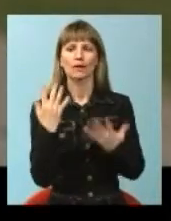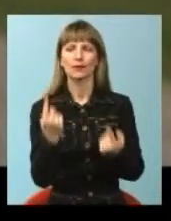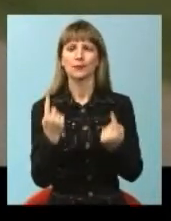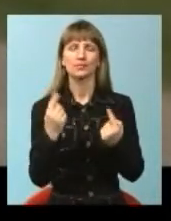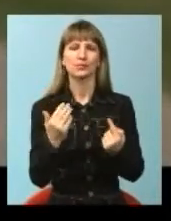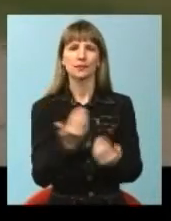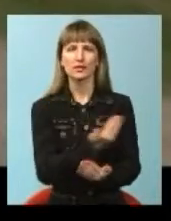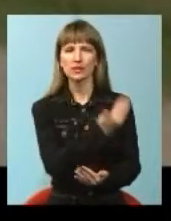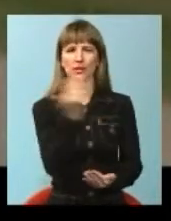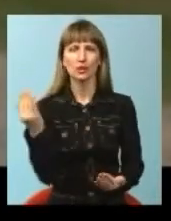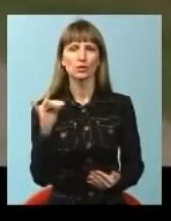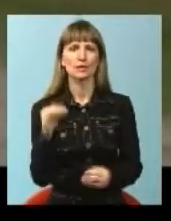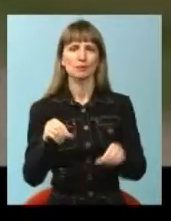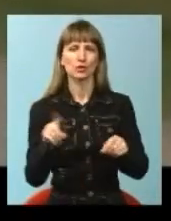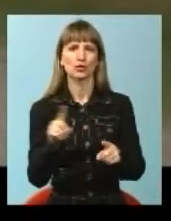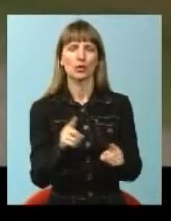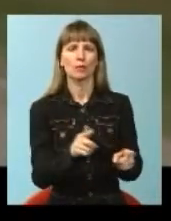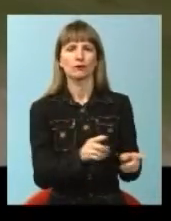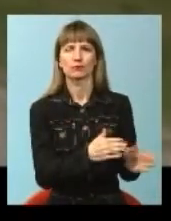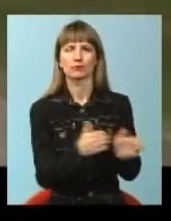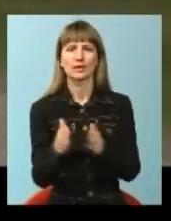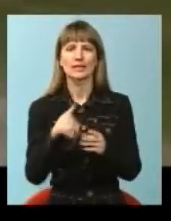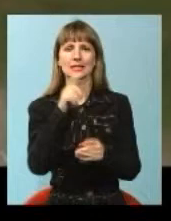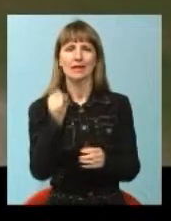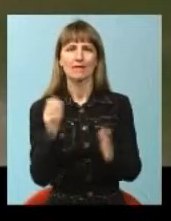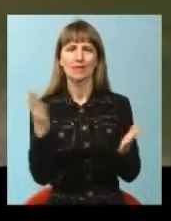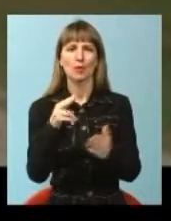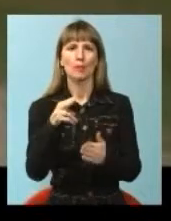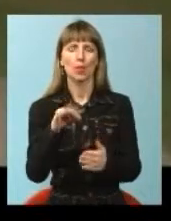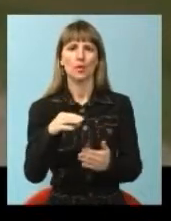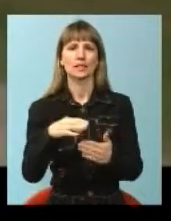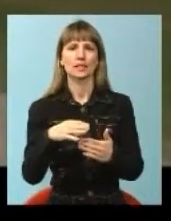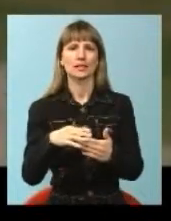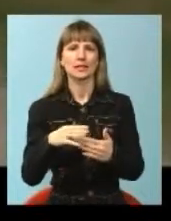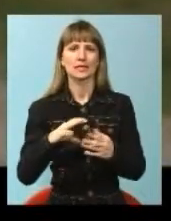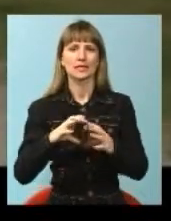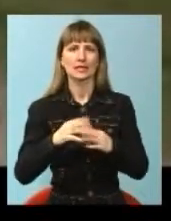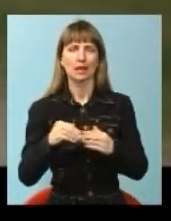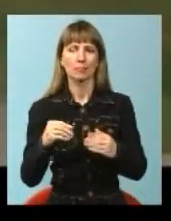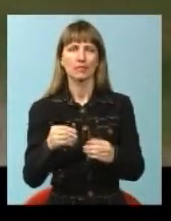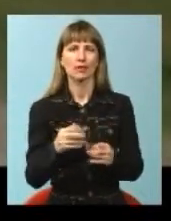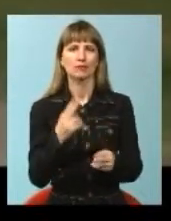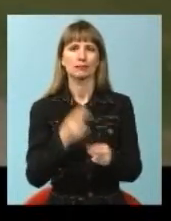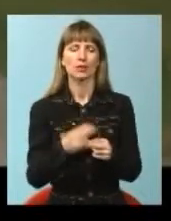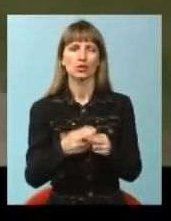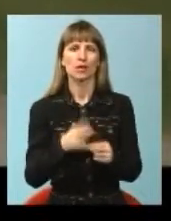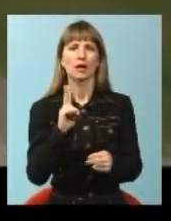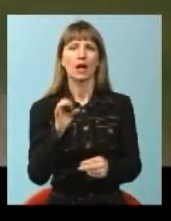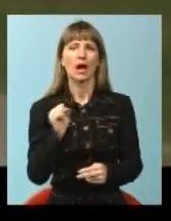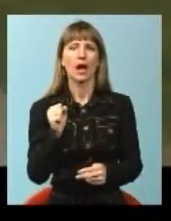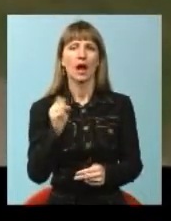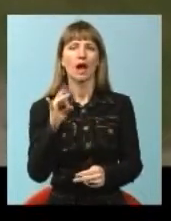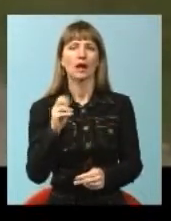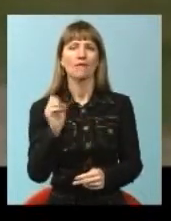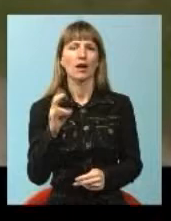велетенську стіну з піску, що пересувається вітром по землі? Дуже часто це явище заважає туристам або караванам, які